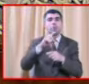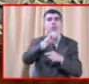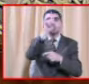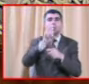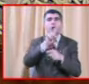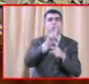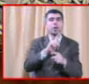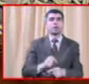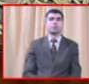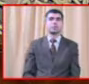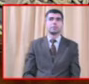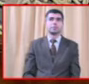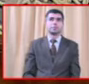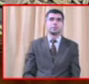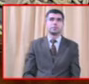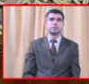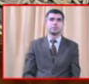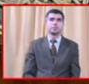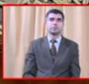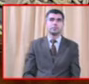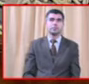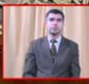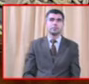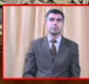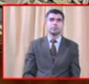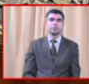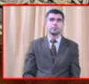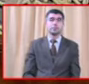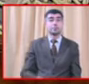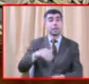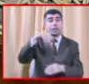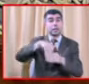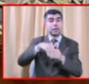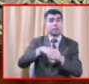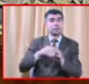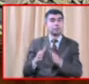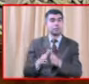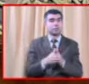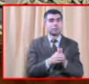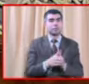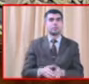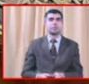محترم. عفوا عفوا احد فرق الاغلبيه. تفضل.